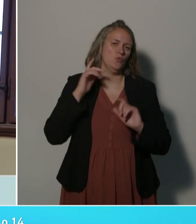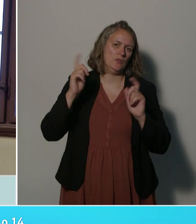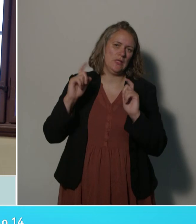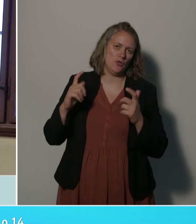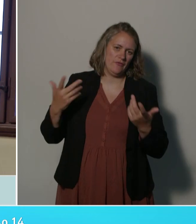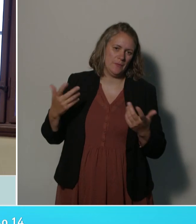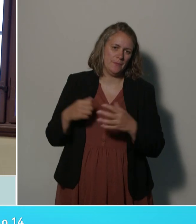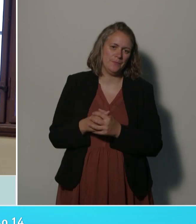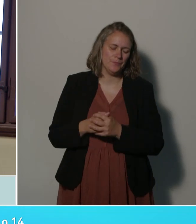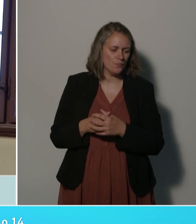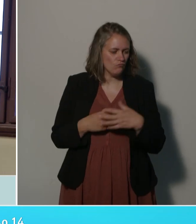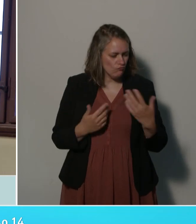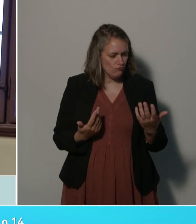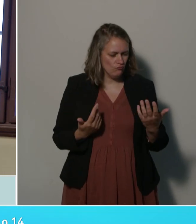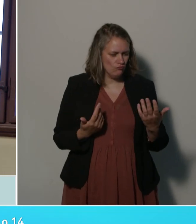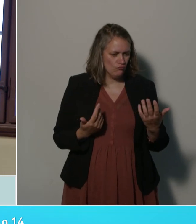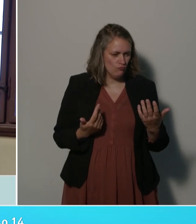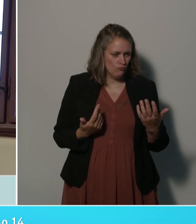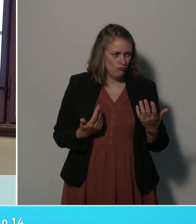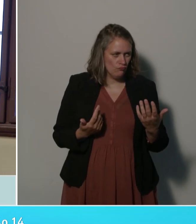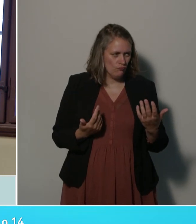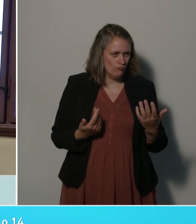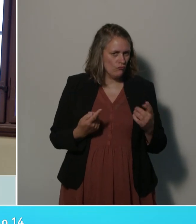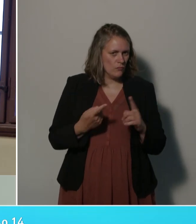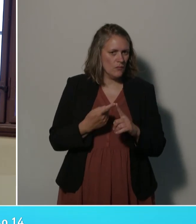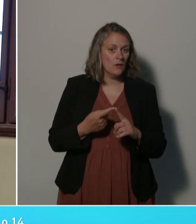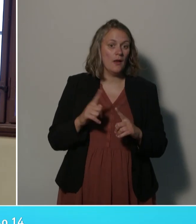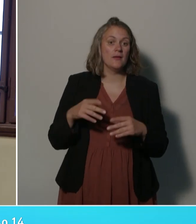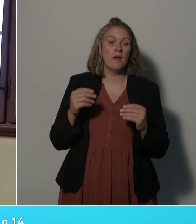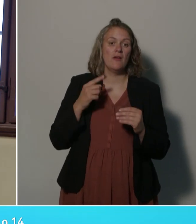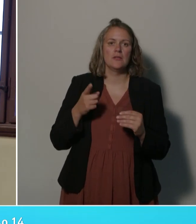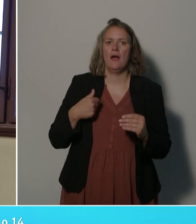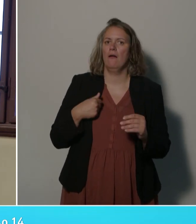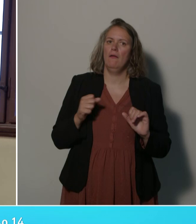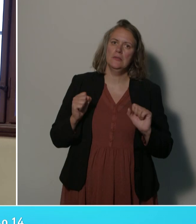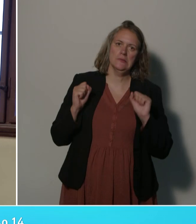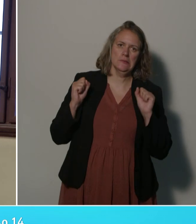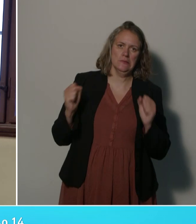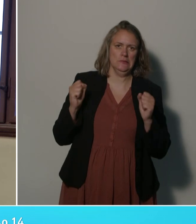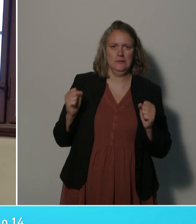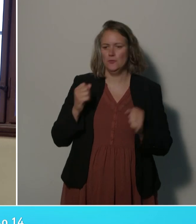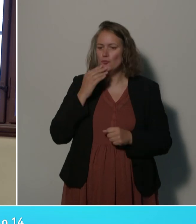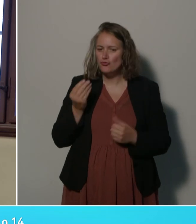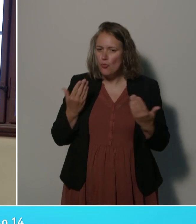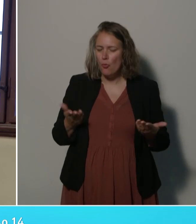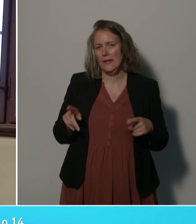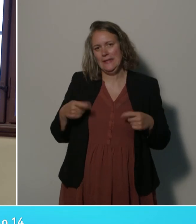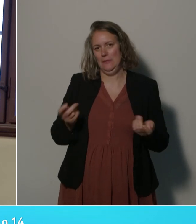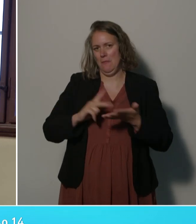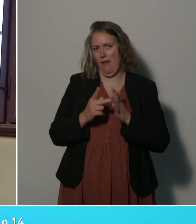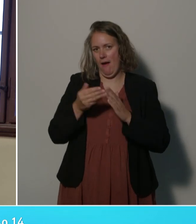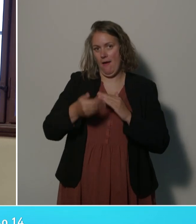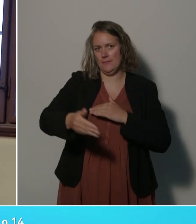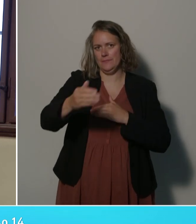und ein Vorhaben, was ich auch gleich zu Beginn unterstreichen will, über das ich mich ganz besonders freue, weil es